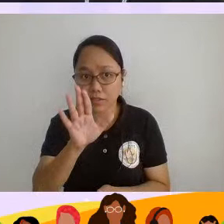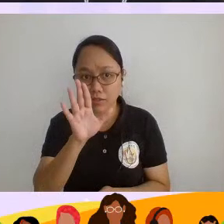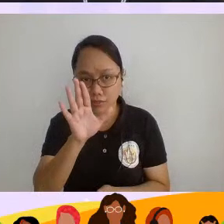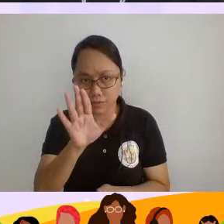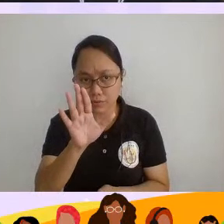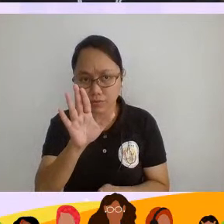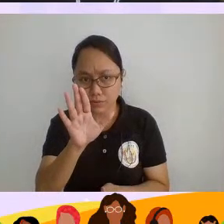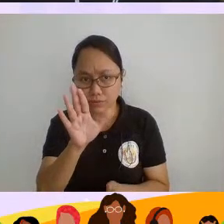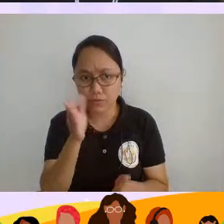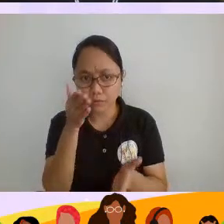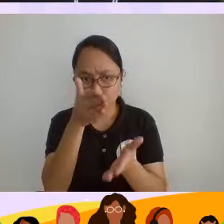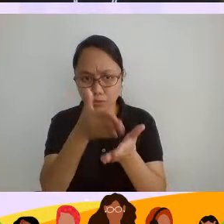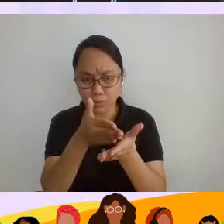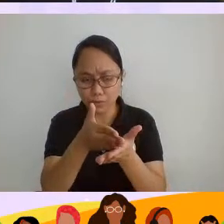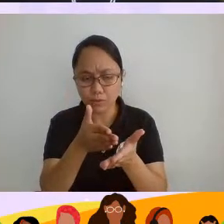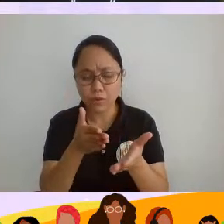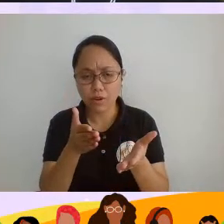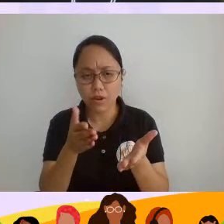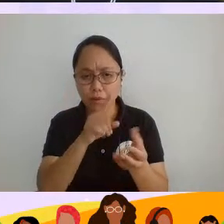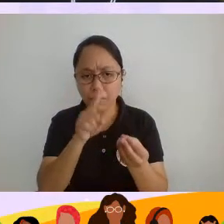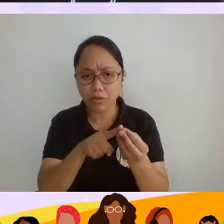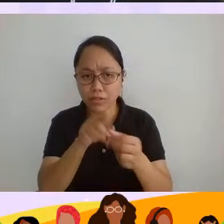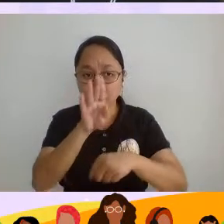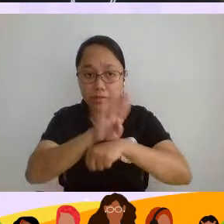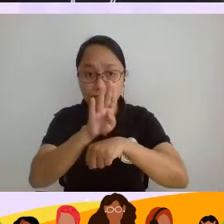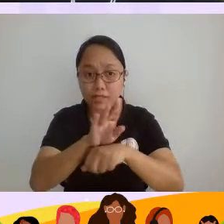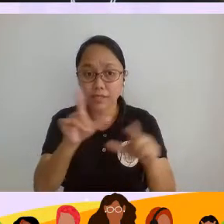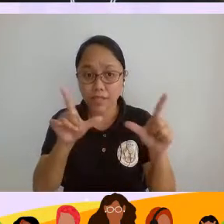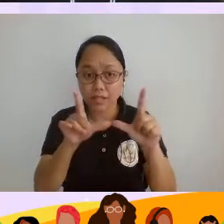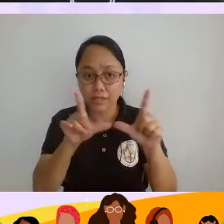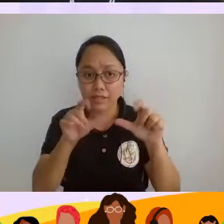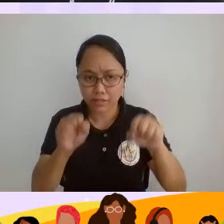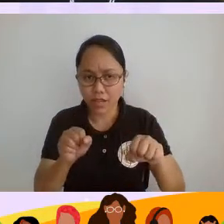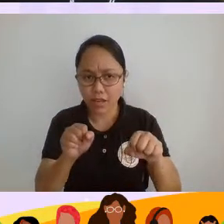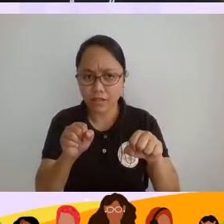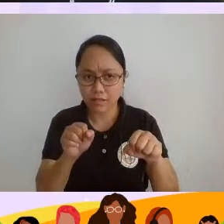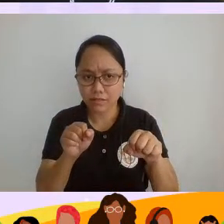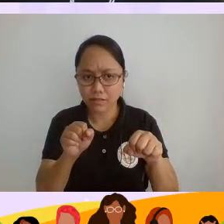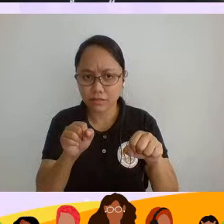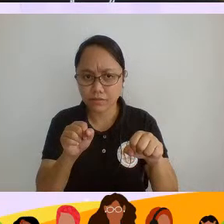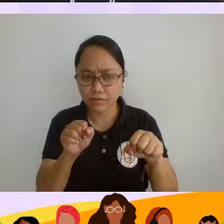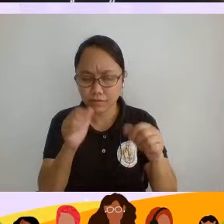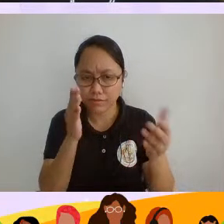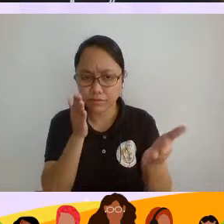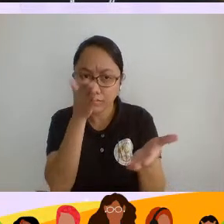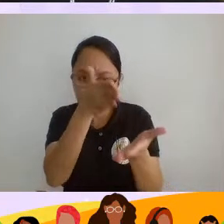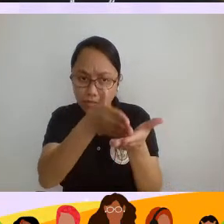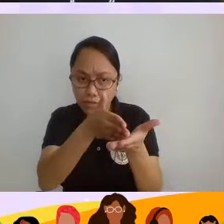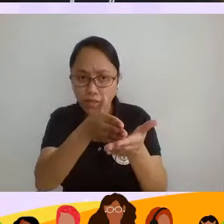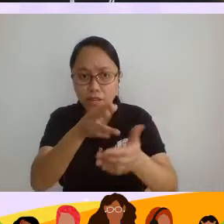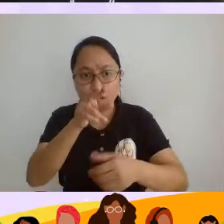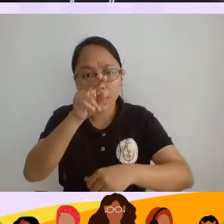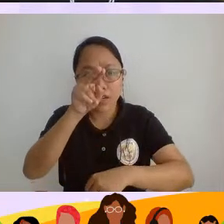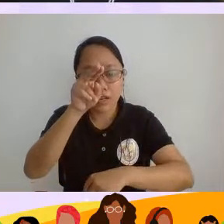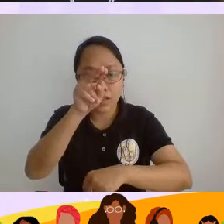business license, pwede po kayong lumapit sa negosyo center na nabanggit ko or